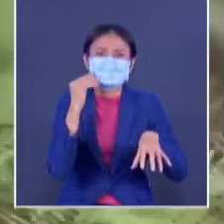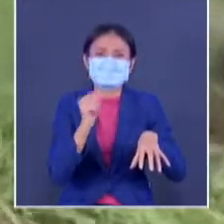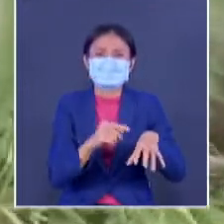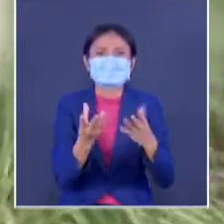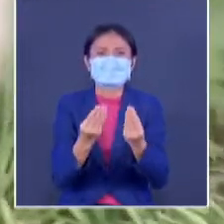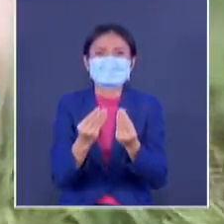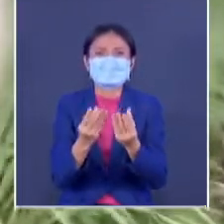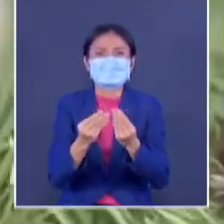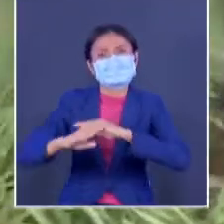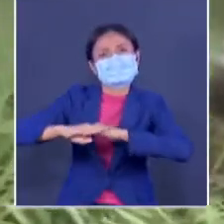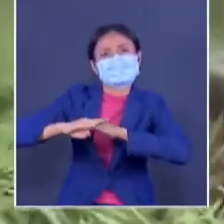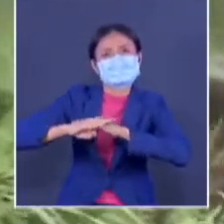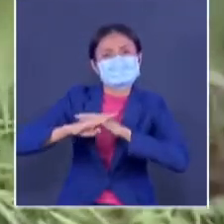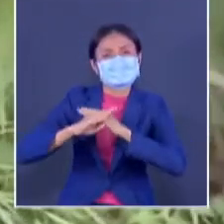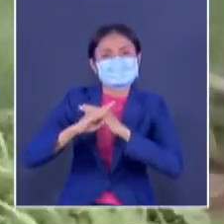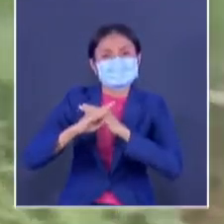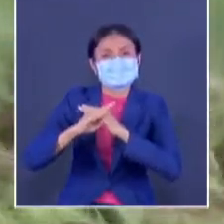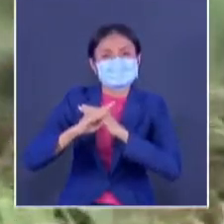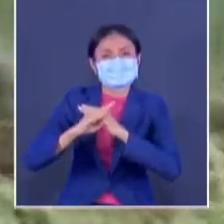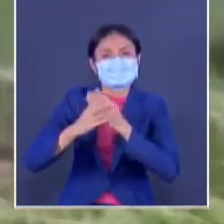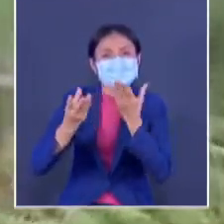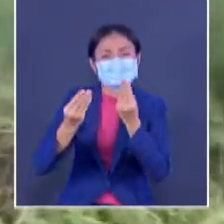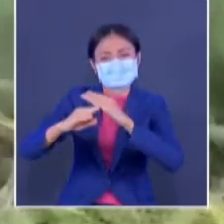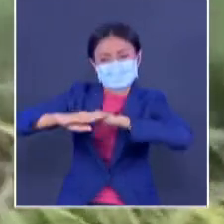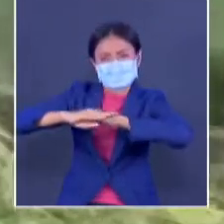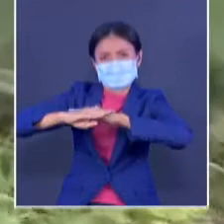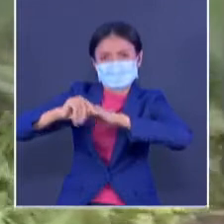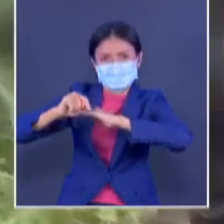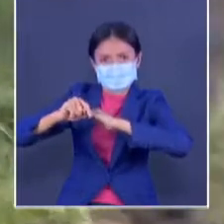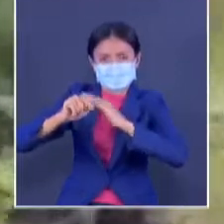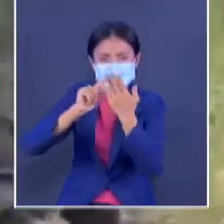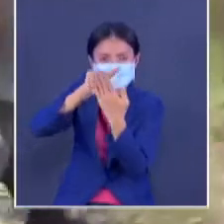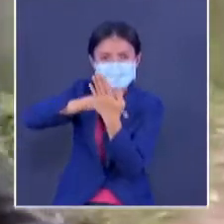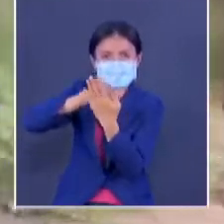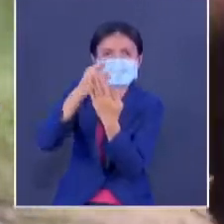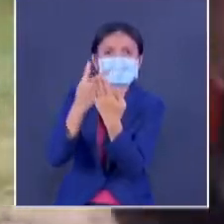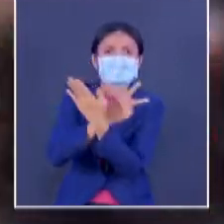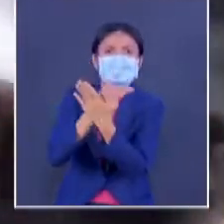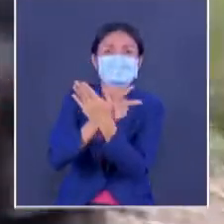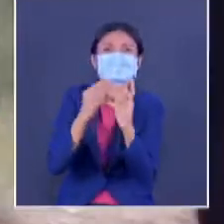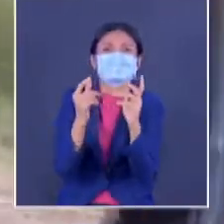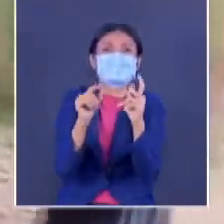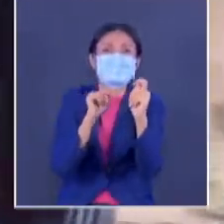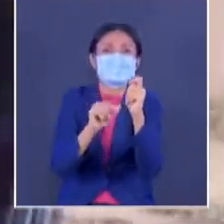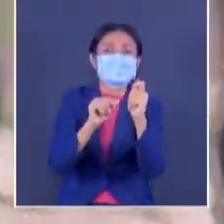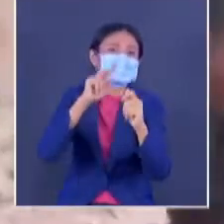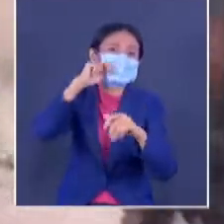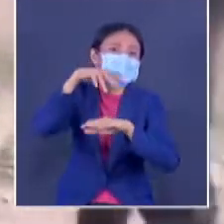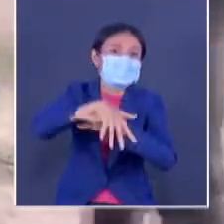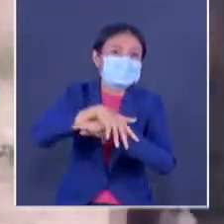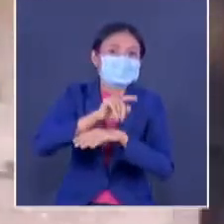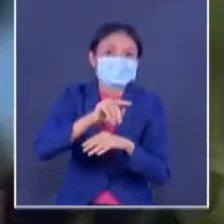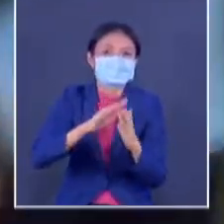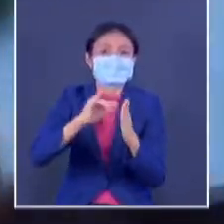ที่หมู่ที่9ตำบลศรีมงคลอำเภอไซโยกจังหวัดกาญจนบุรีครับนายอำเภอไซโยกคือนายสาวิชเจียมจิรพ